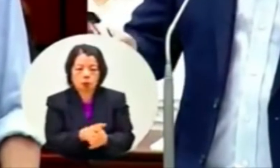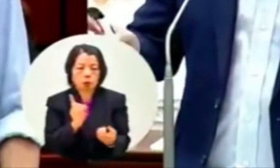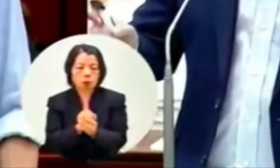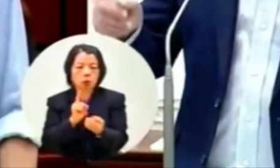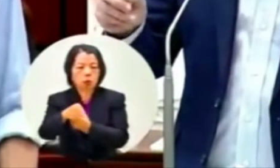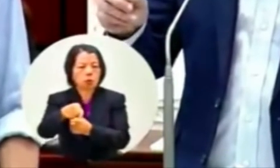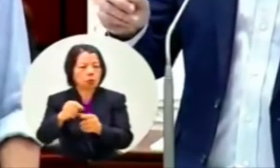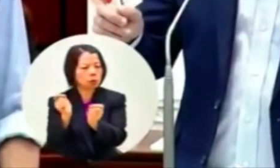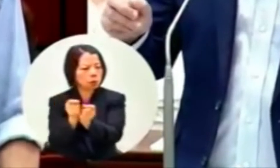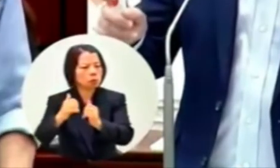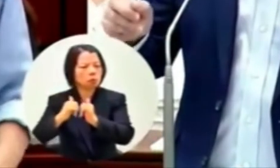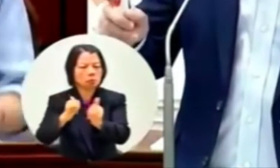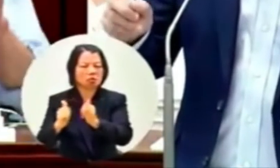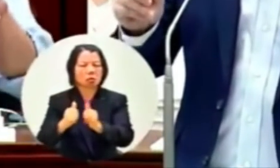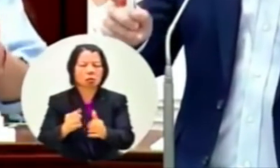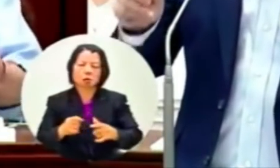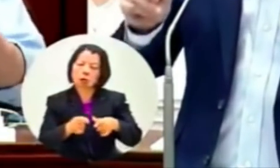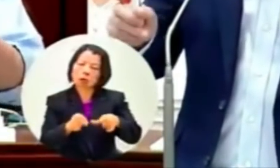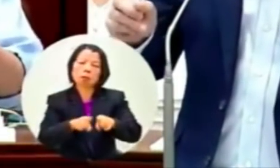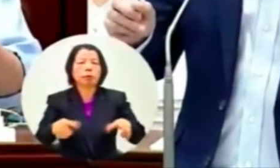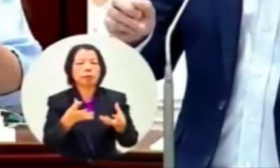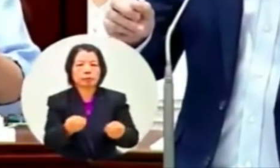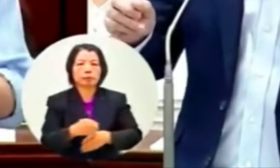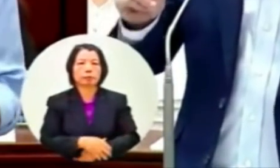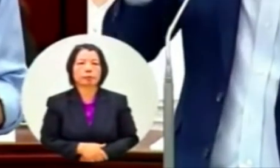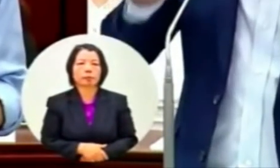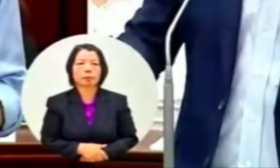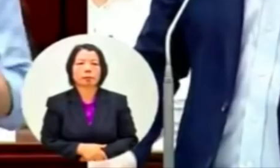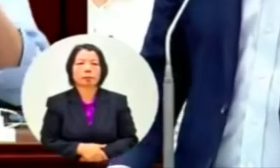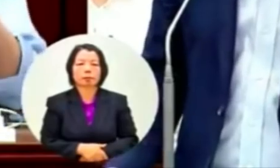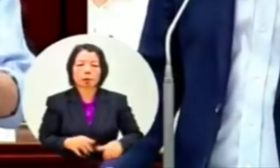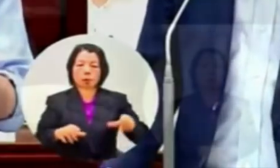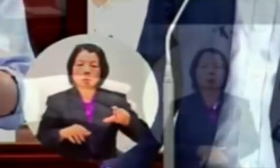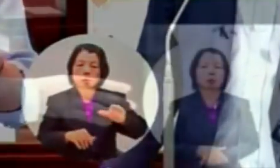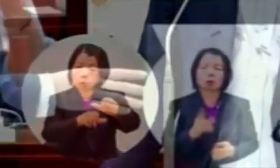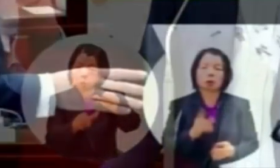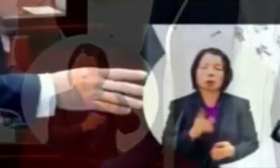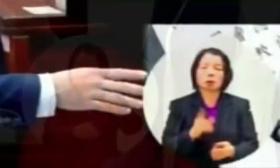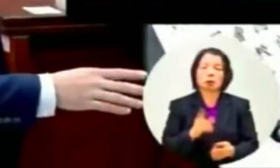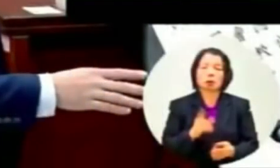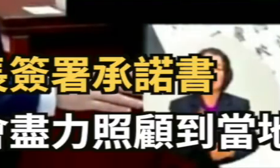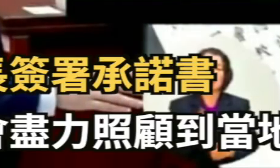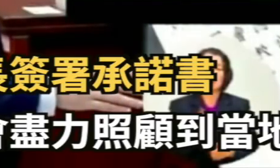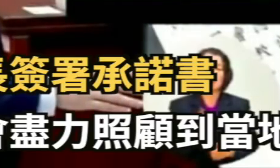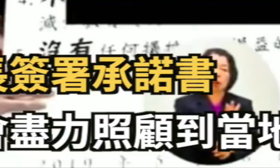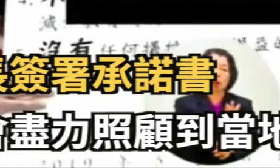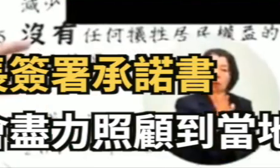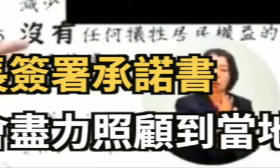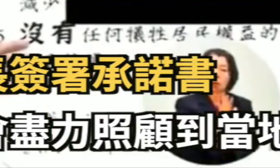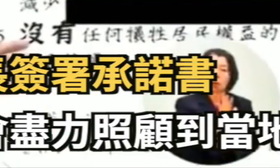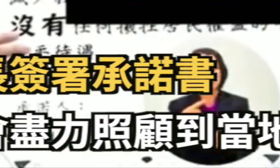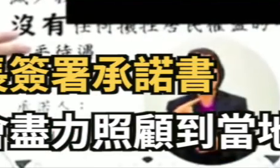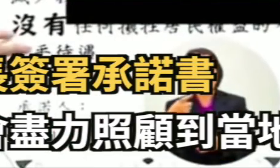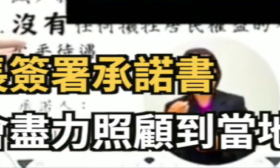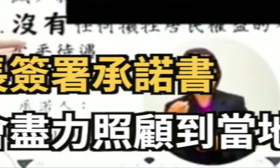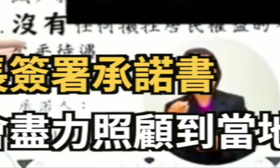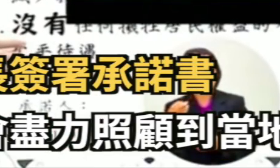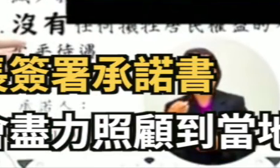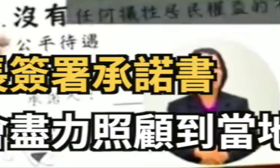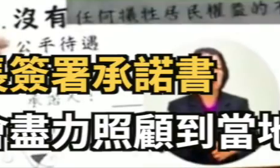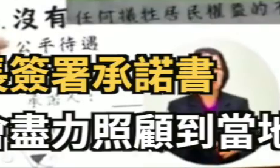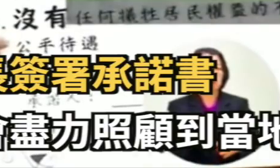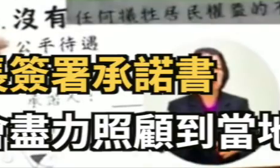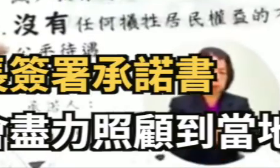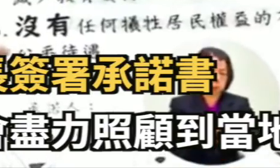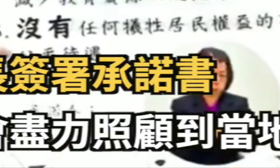市长的意思是说，五月底之前会成立迁村的专属办公室。好，谢谢市长。我希望市长是不是可以帮我们来